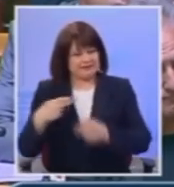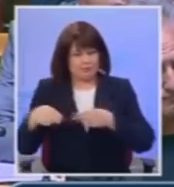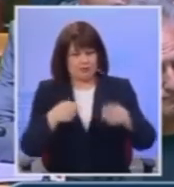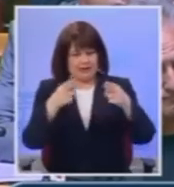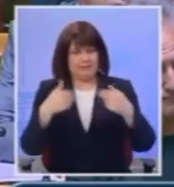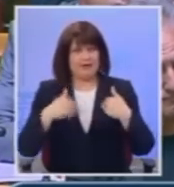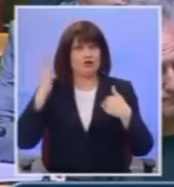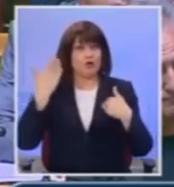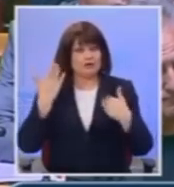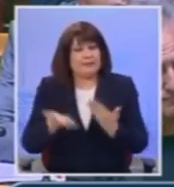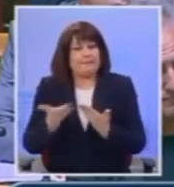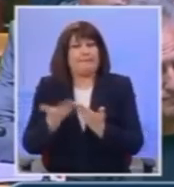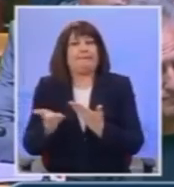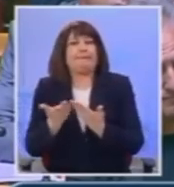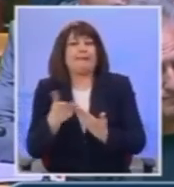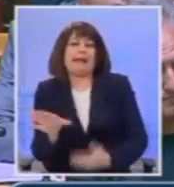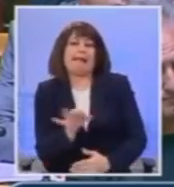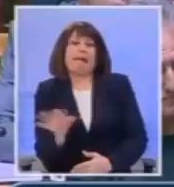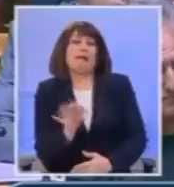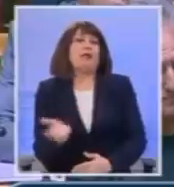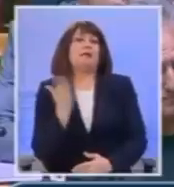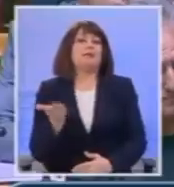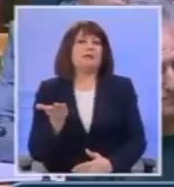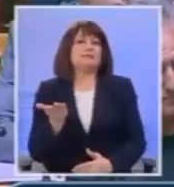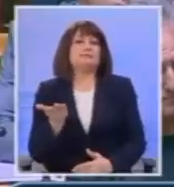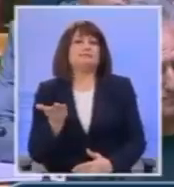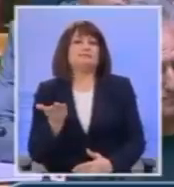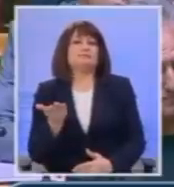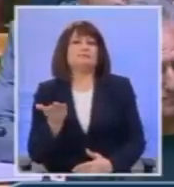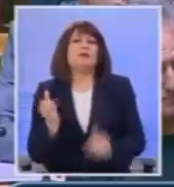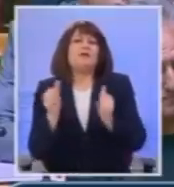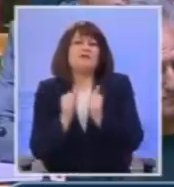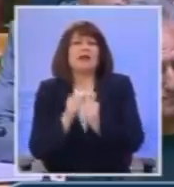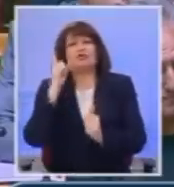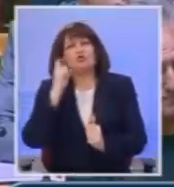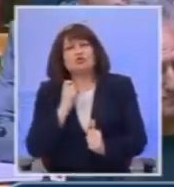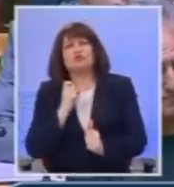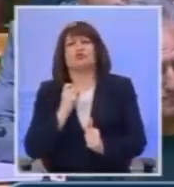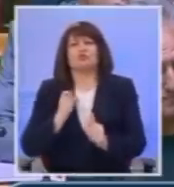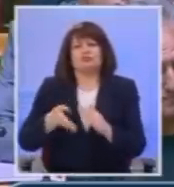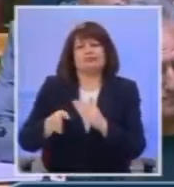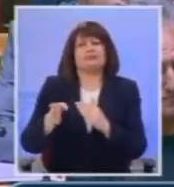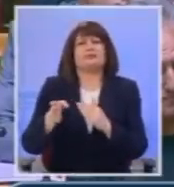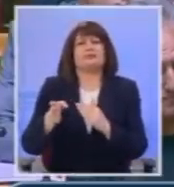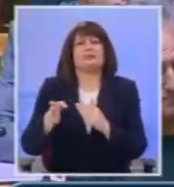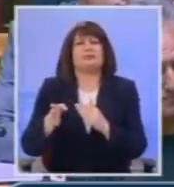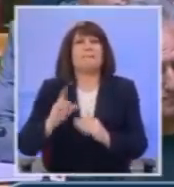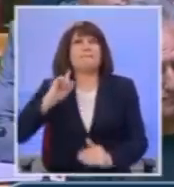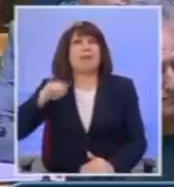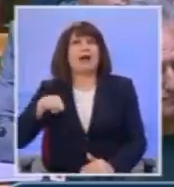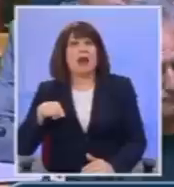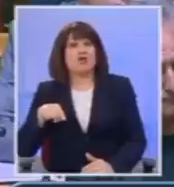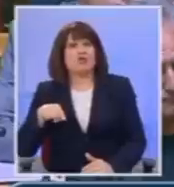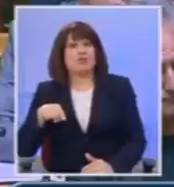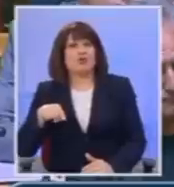ποτάμι εξυπηρέτησε στο παρελθόν σε οποιαδήποτε θέση κάποιους ανθρώπους με κάποιους άνομους τρόπους έξω